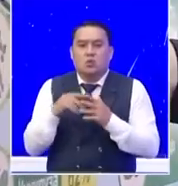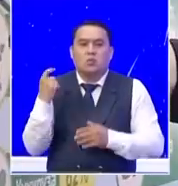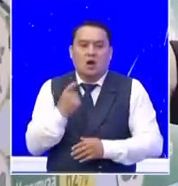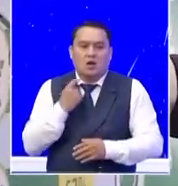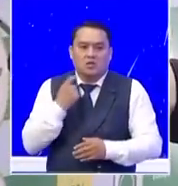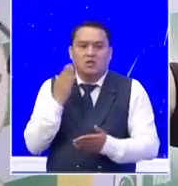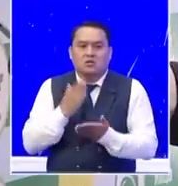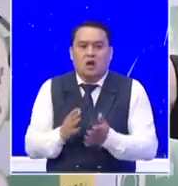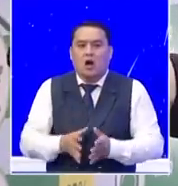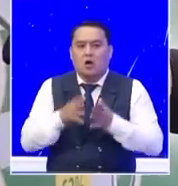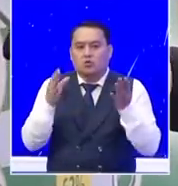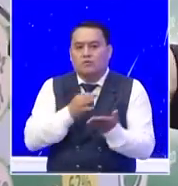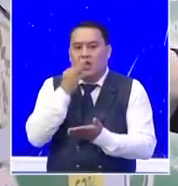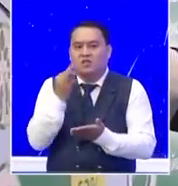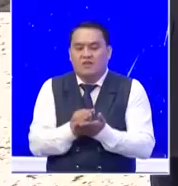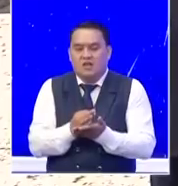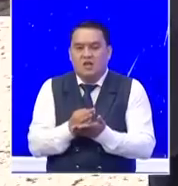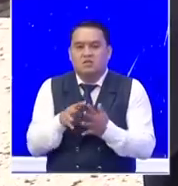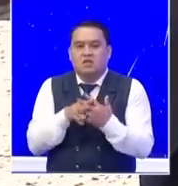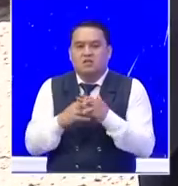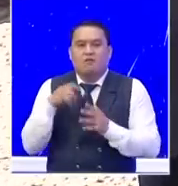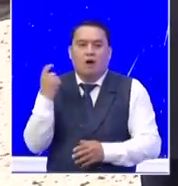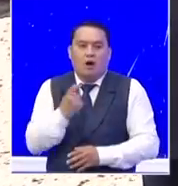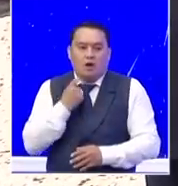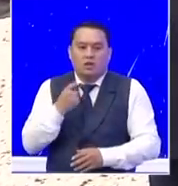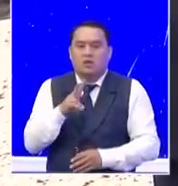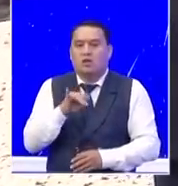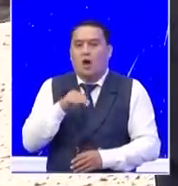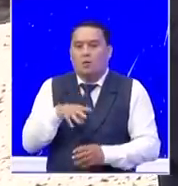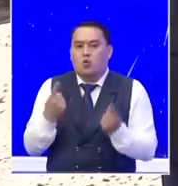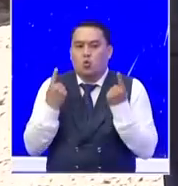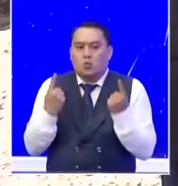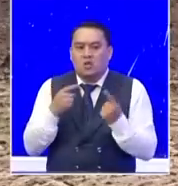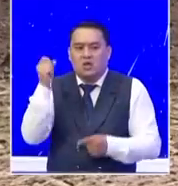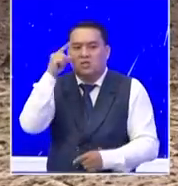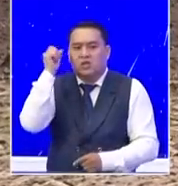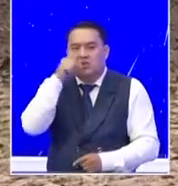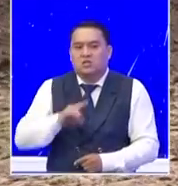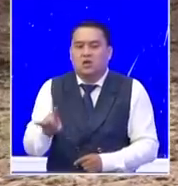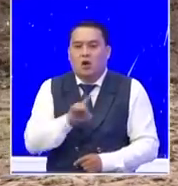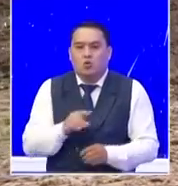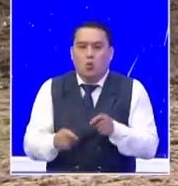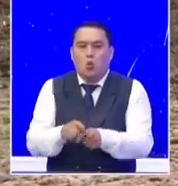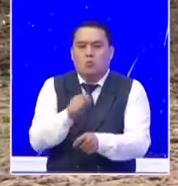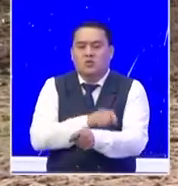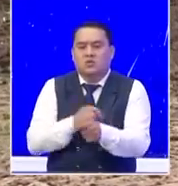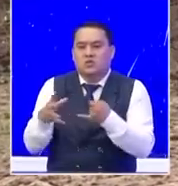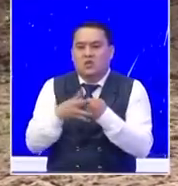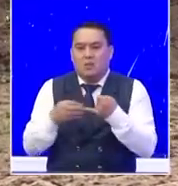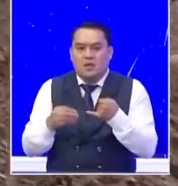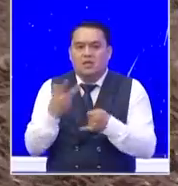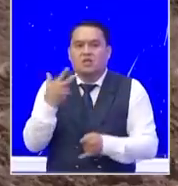сельхозпроизводителей ложится огромная ответственность. Крестьянское хозяйство НАМ – одно из крупнейших в Искельдинском районе. Общая площадь земель